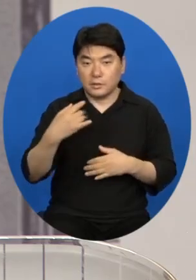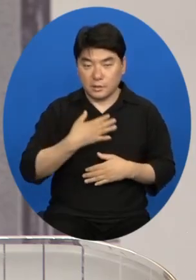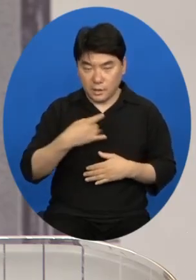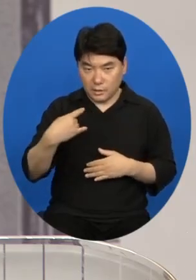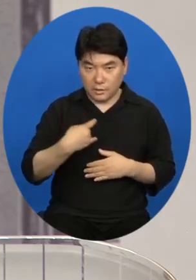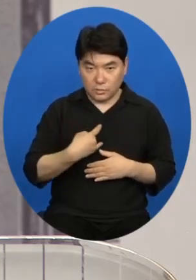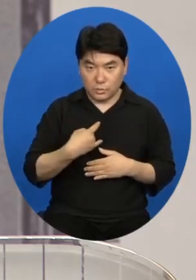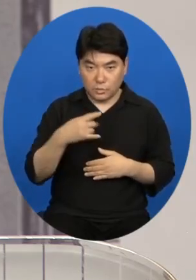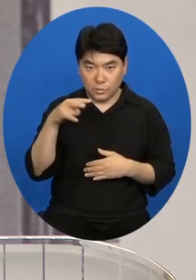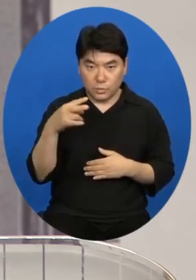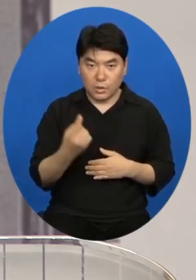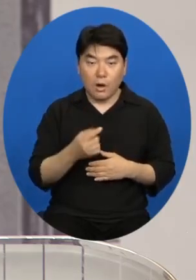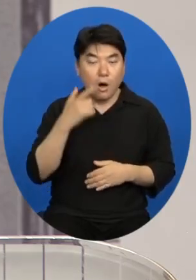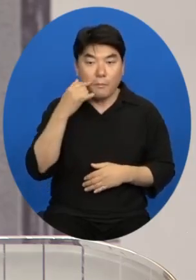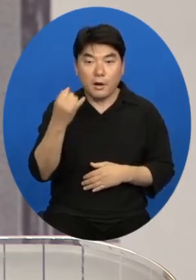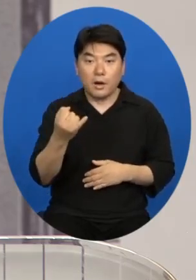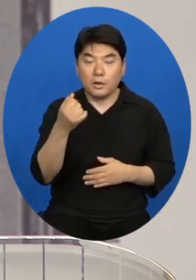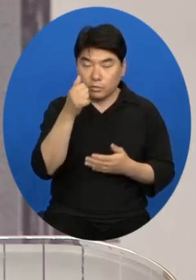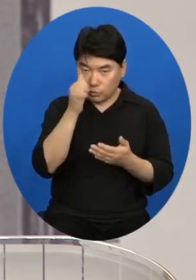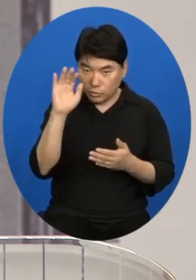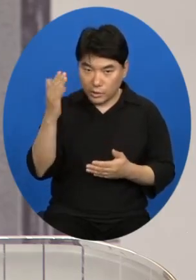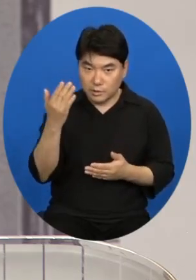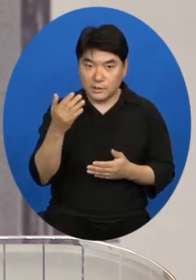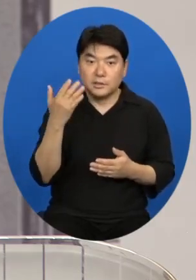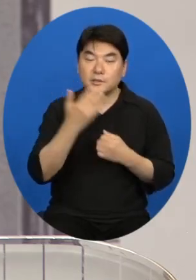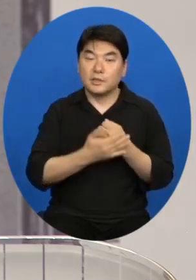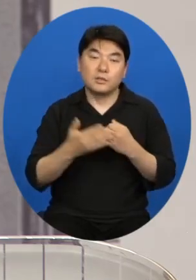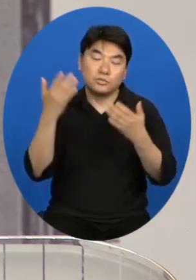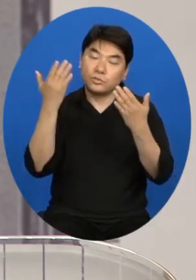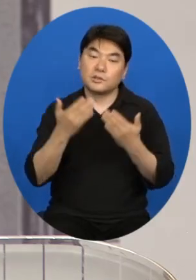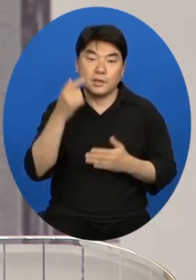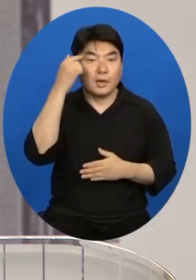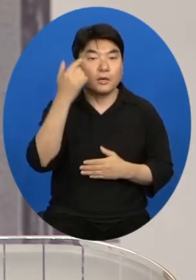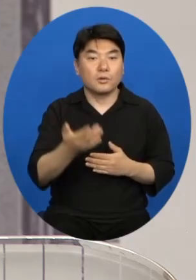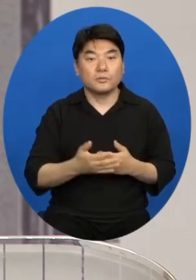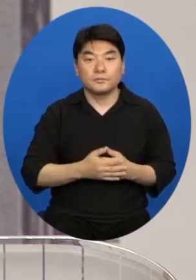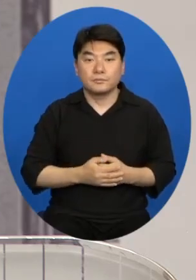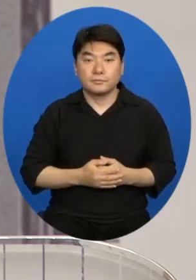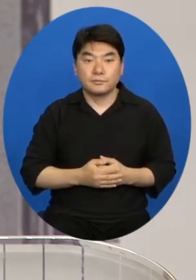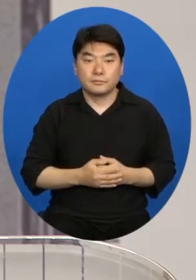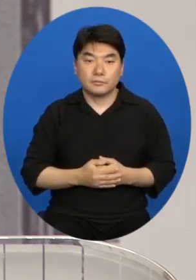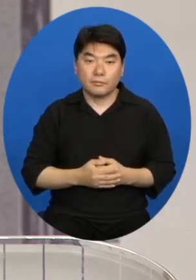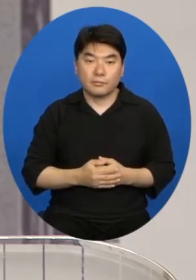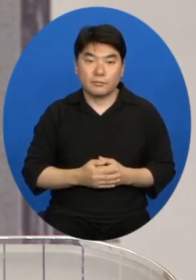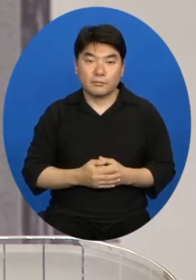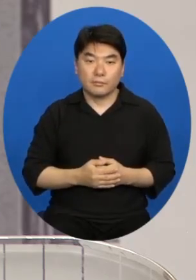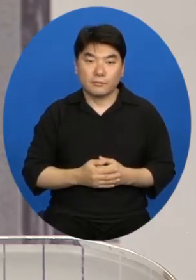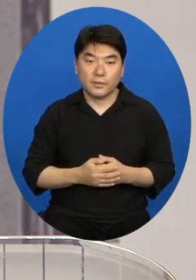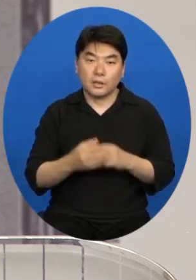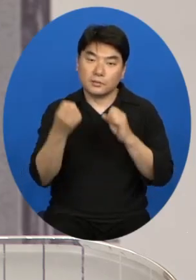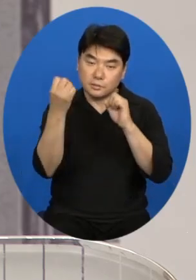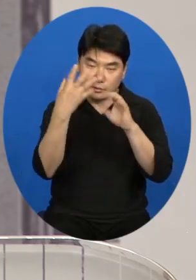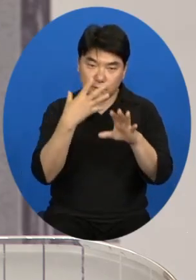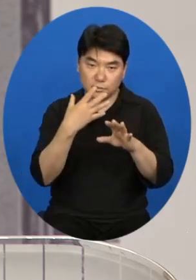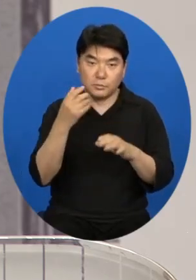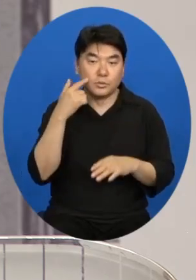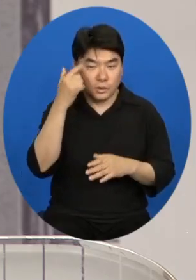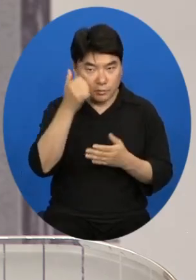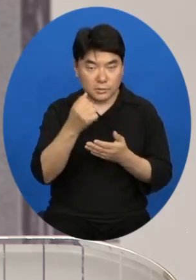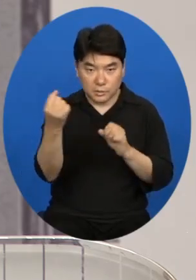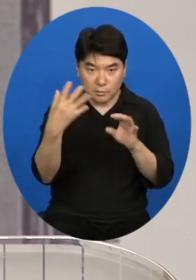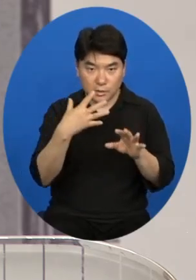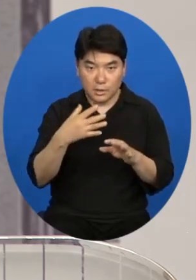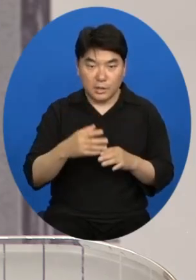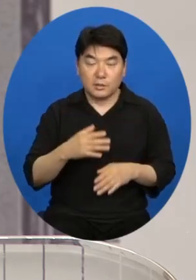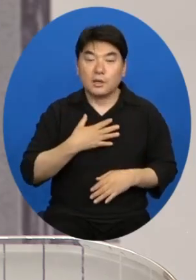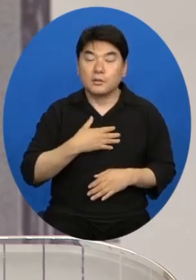다시 엄마가 되는 은혜를 주실까요? 제가 그때 이렇게 답변을 했어요. 저는